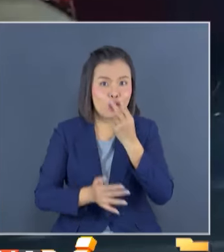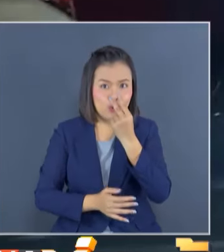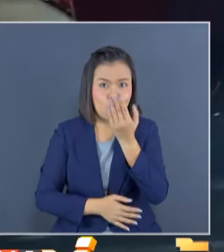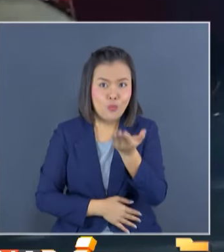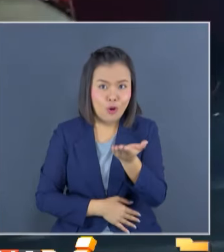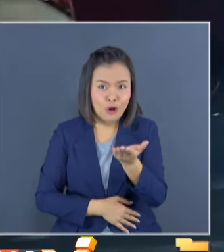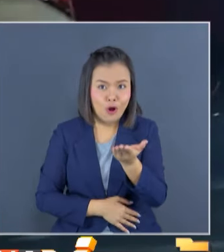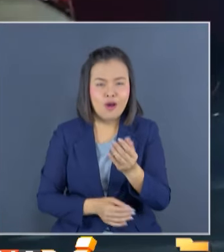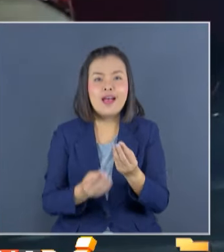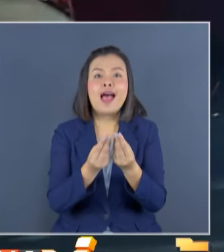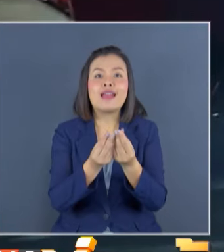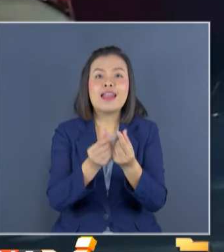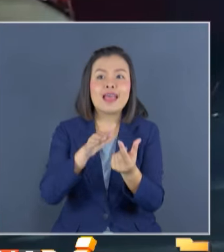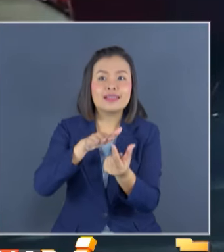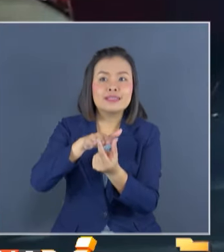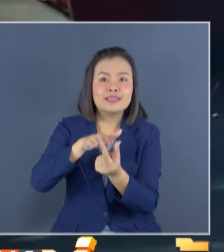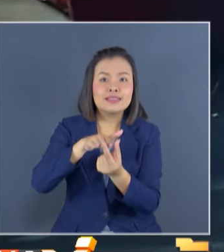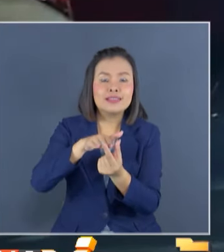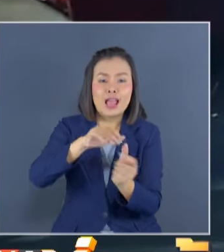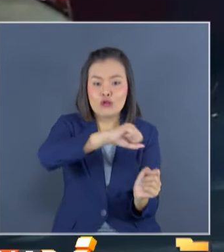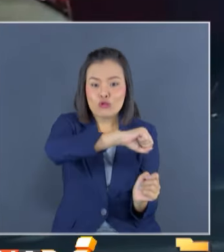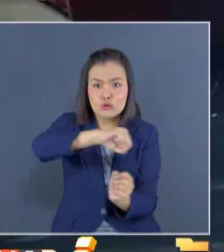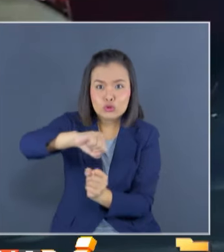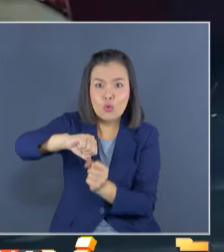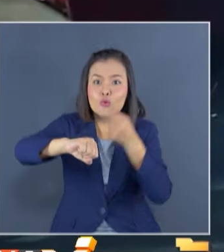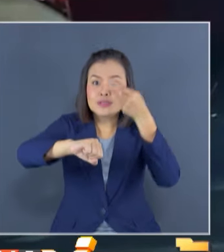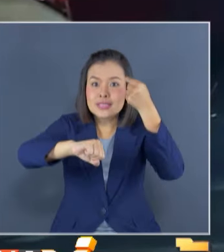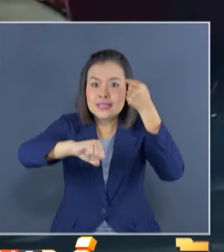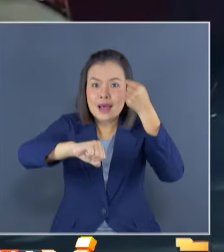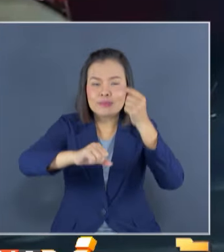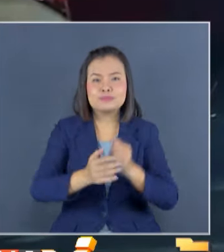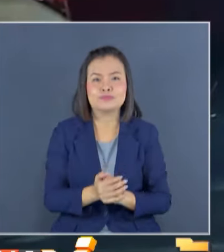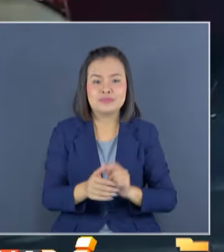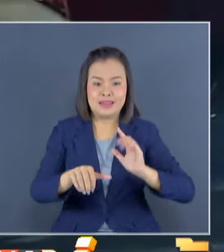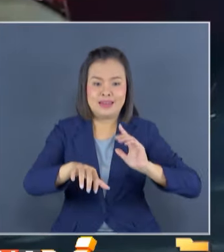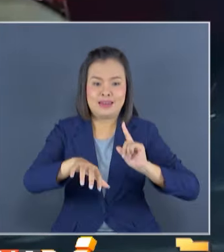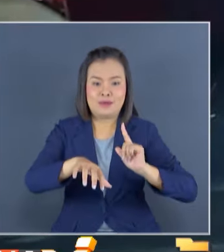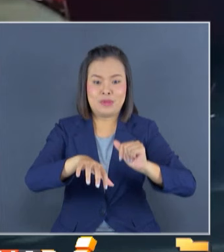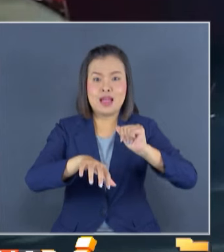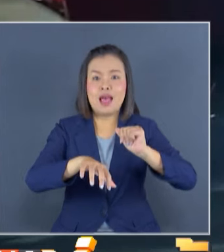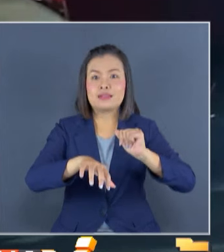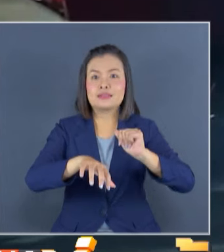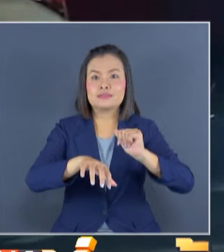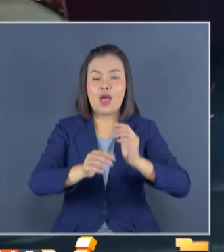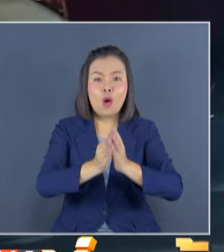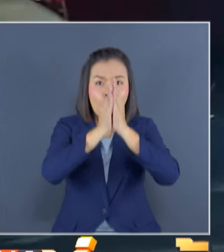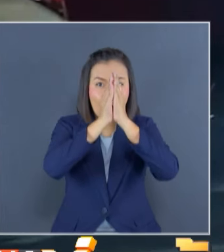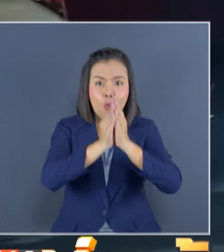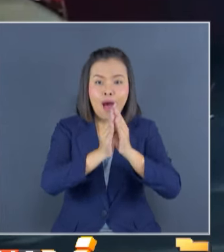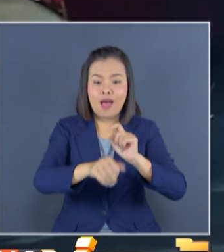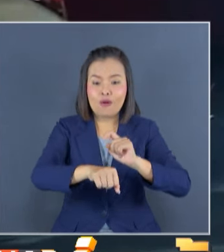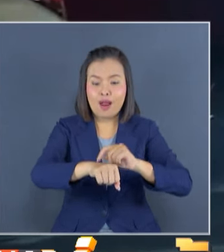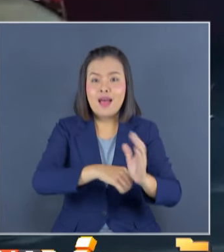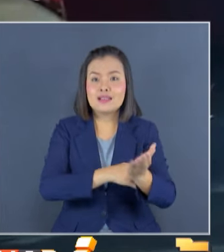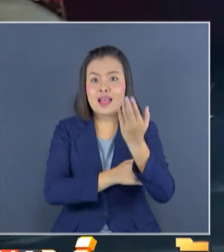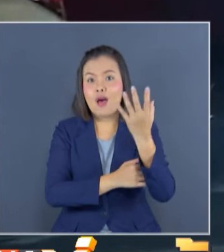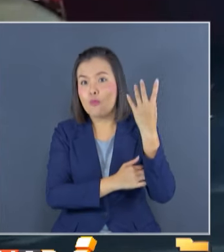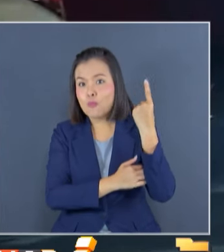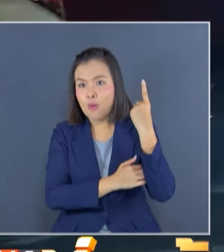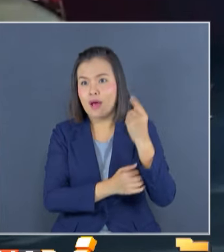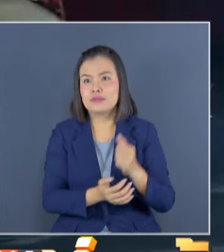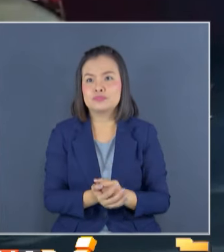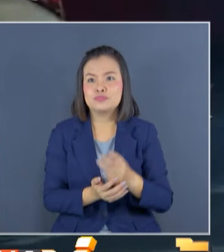ได้ไหมเลขทะเบียนรถตู้สีดำของคุณทักษิณน่ะที่ไปที่ศาลหลักเมืองเมื่อเช้าวานนี้เนี่ยทะเบียนนี้ครับคุณผู้ชมฮะ